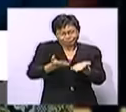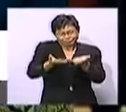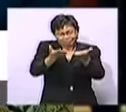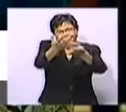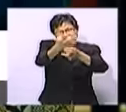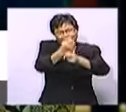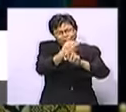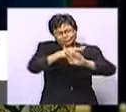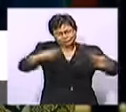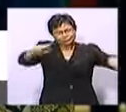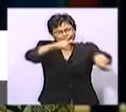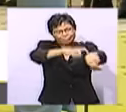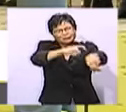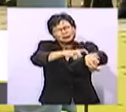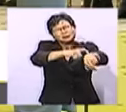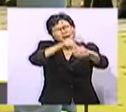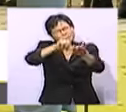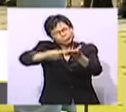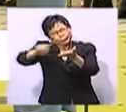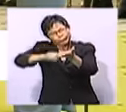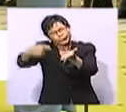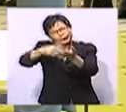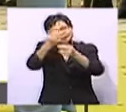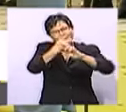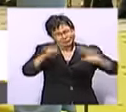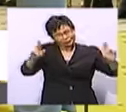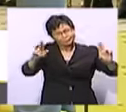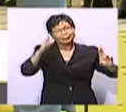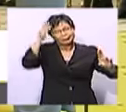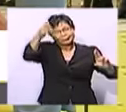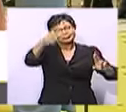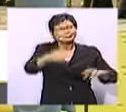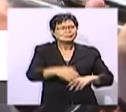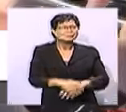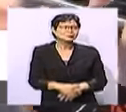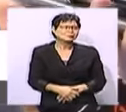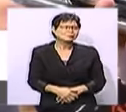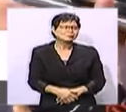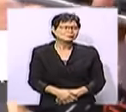dapat disiapkan dalam tempoh beberapa minggu lagi.